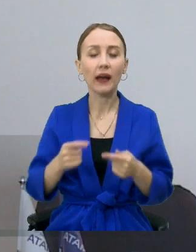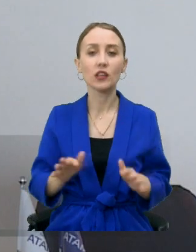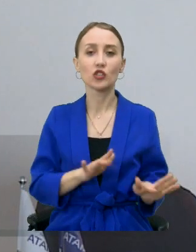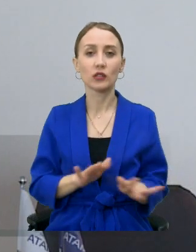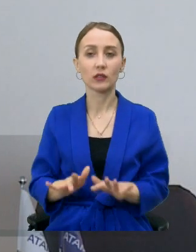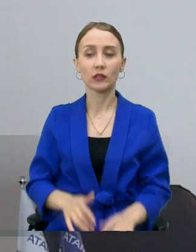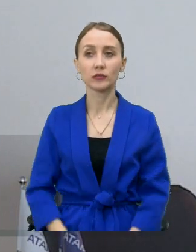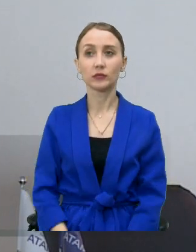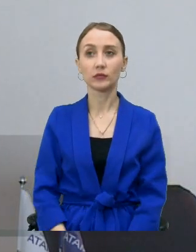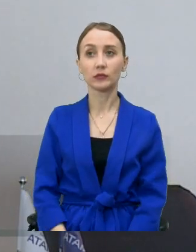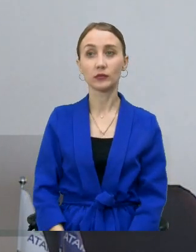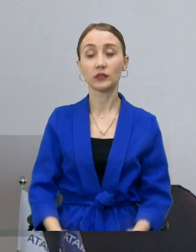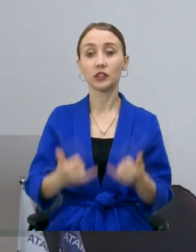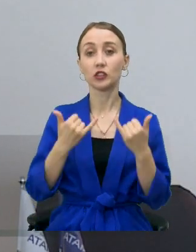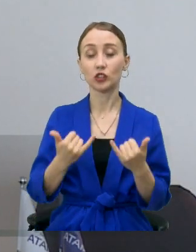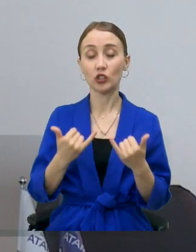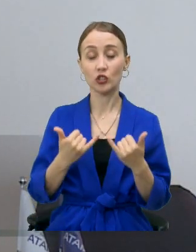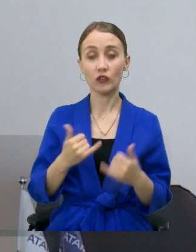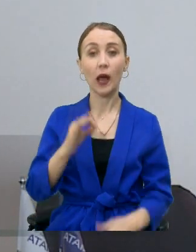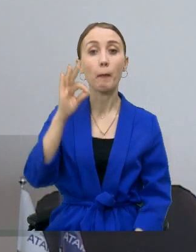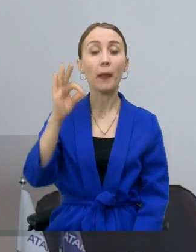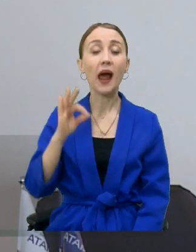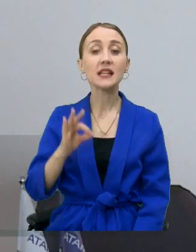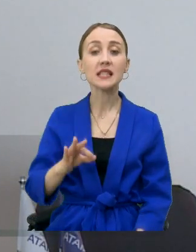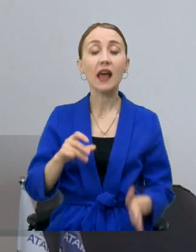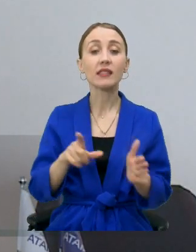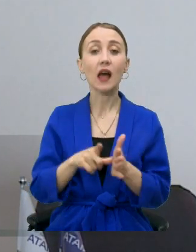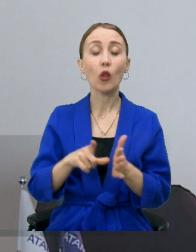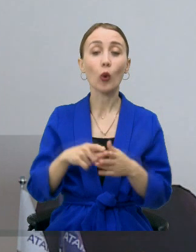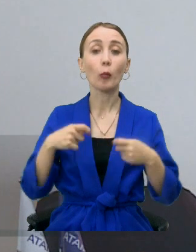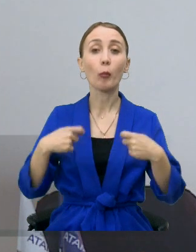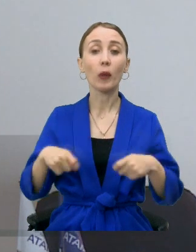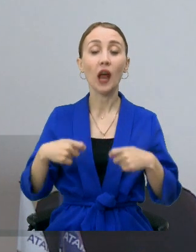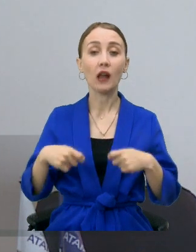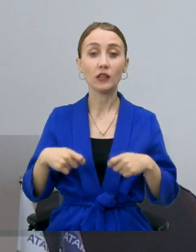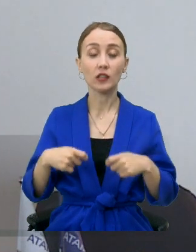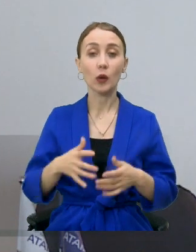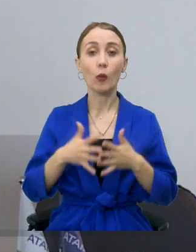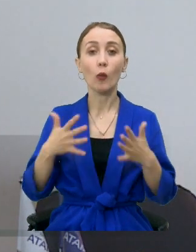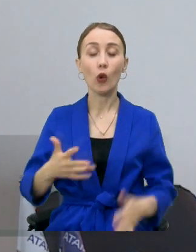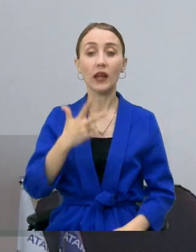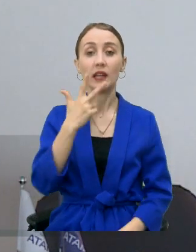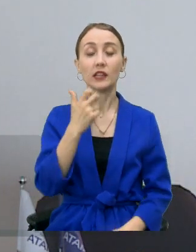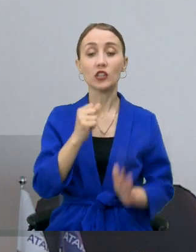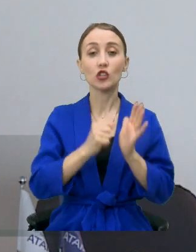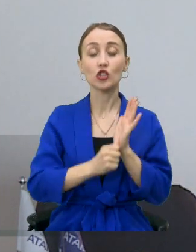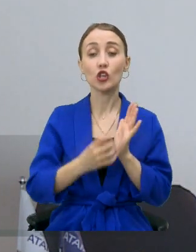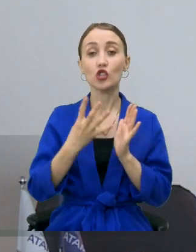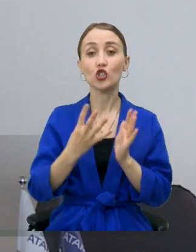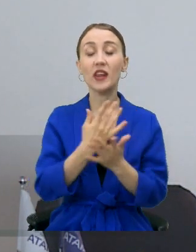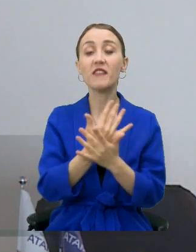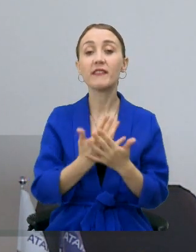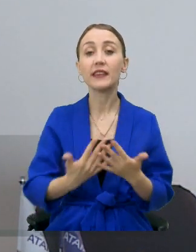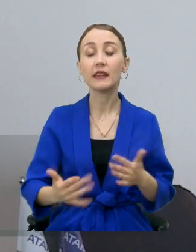сегодняшний день ставка розничного налога охватывает у нас больше 364 видов деятельности, вместо